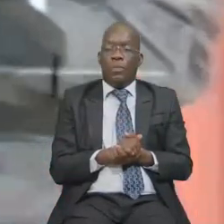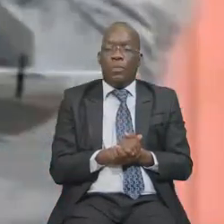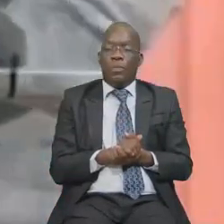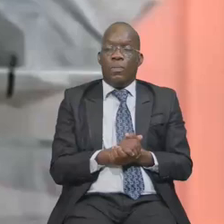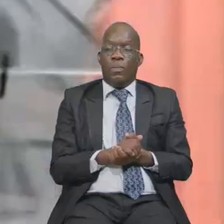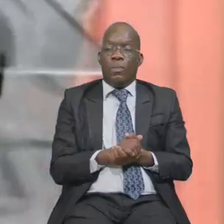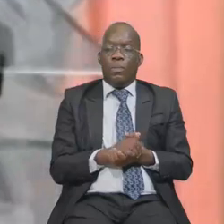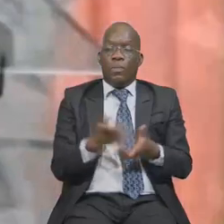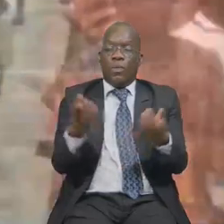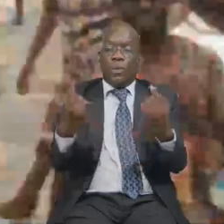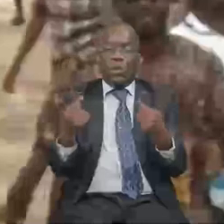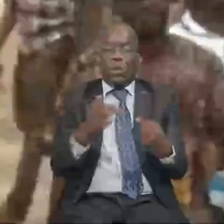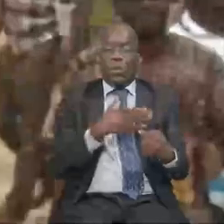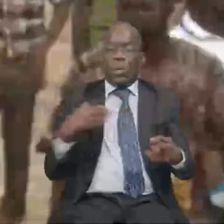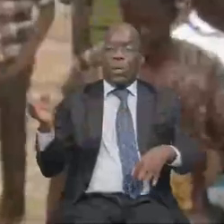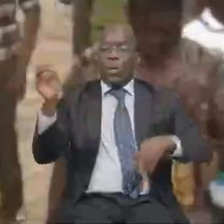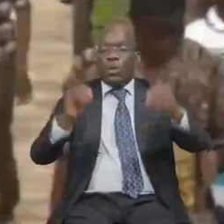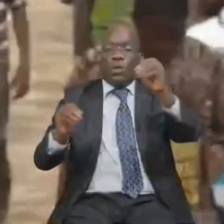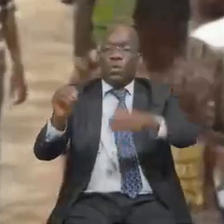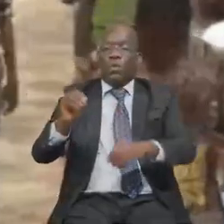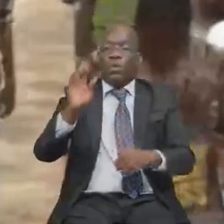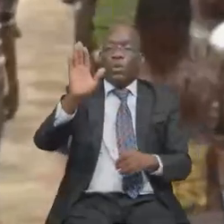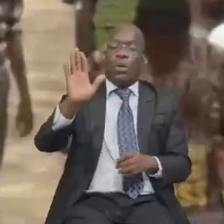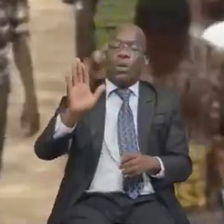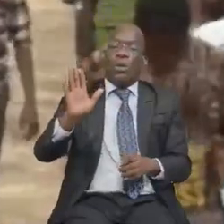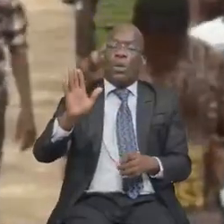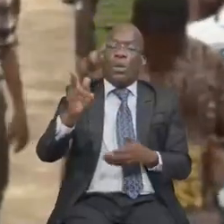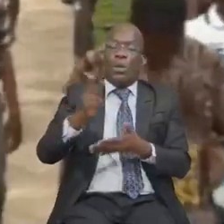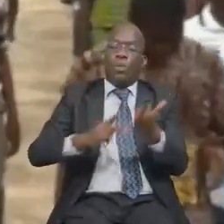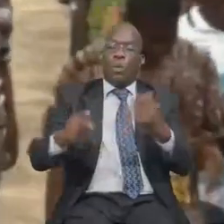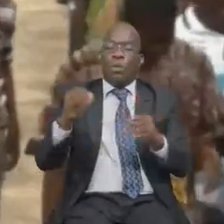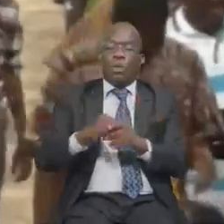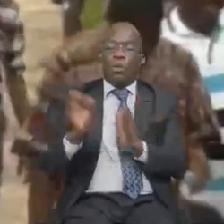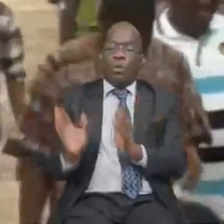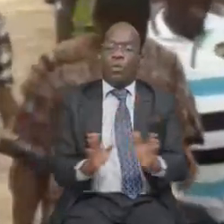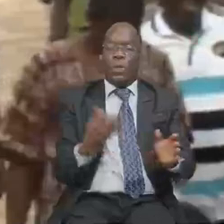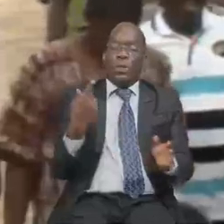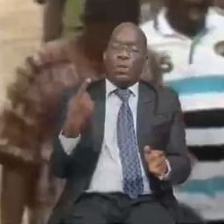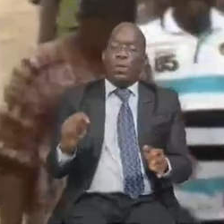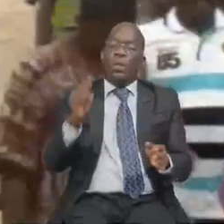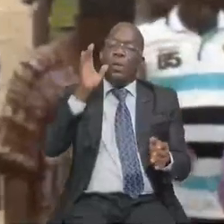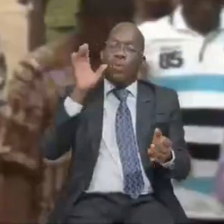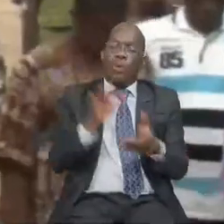Viens contribuer ta part en préparant l'épouse de Christ. Viens, viens.